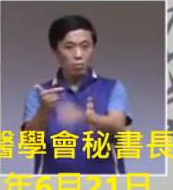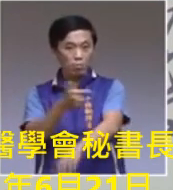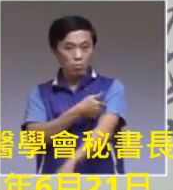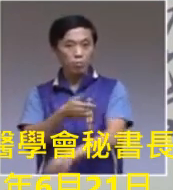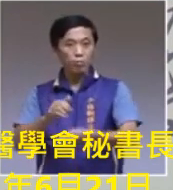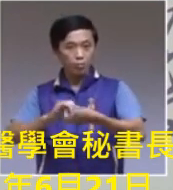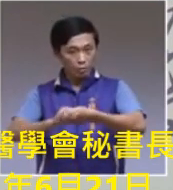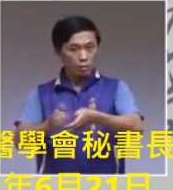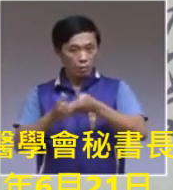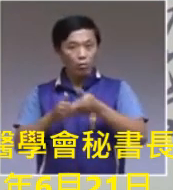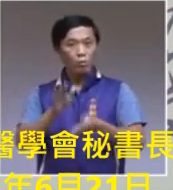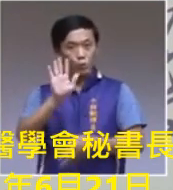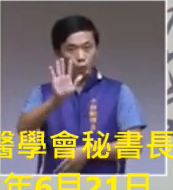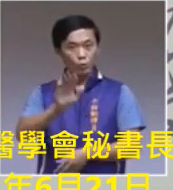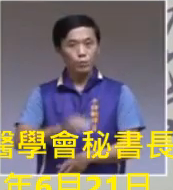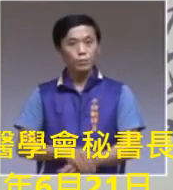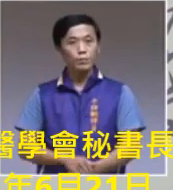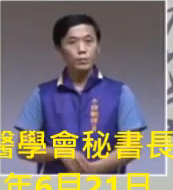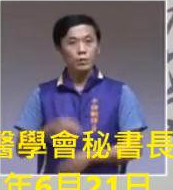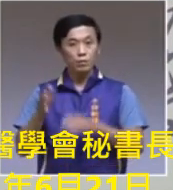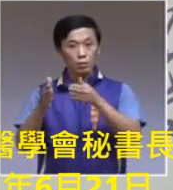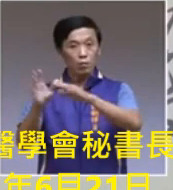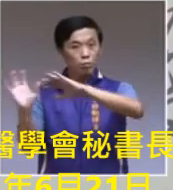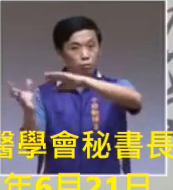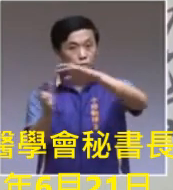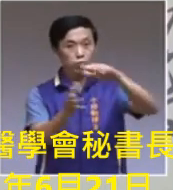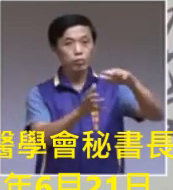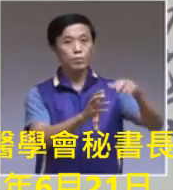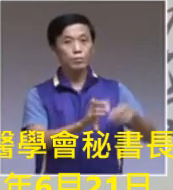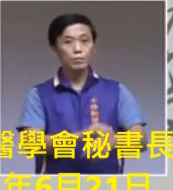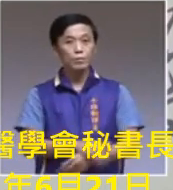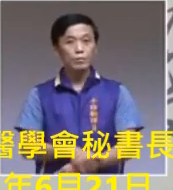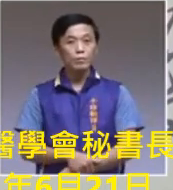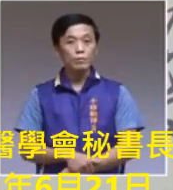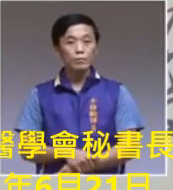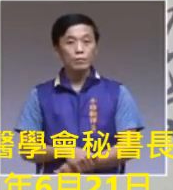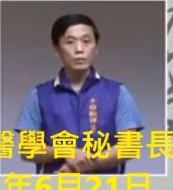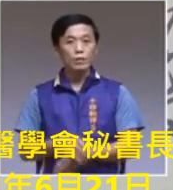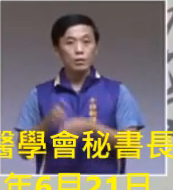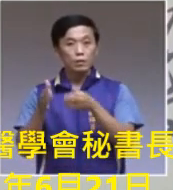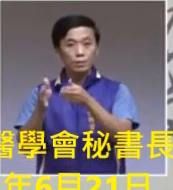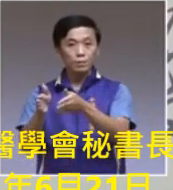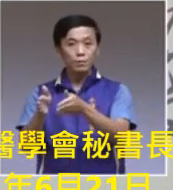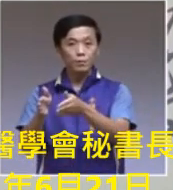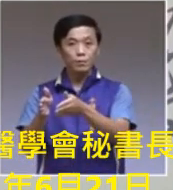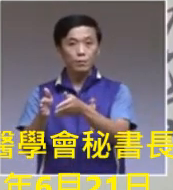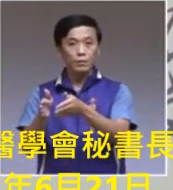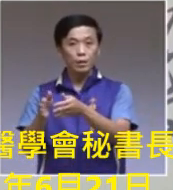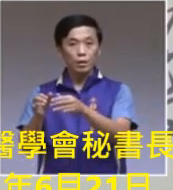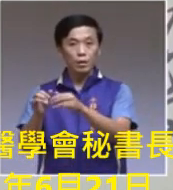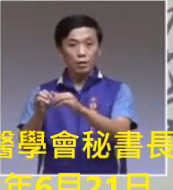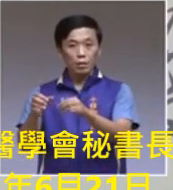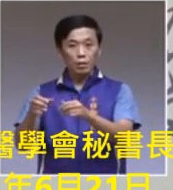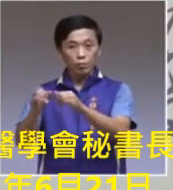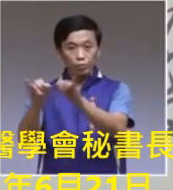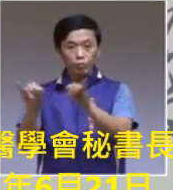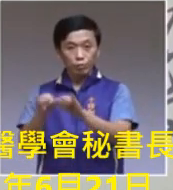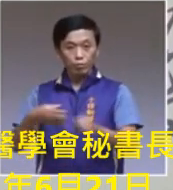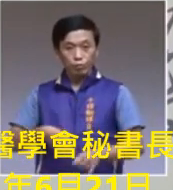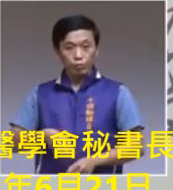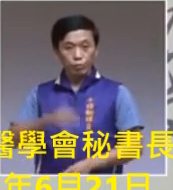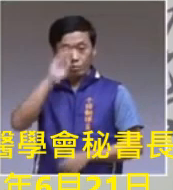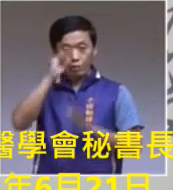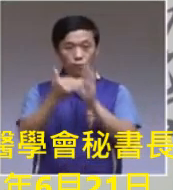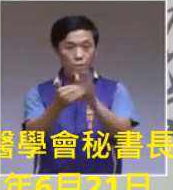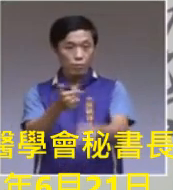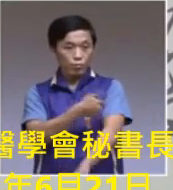性。那在国际的对于孕妇施打疫苗